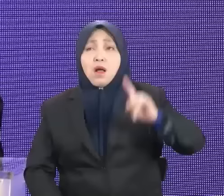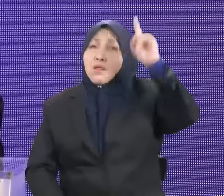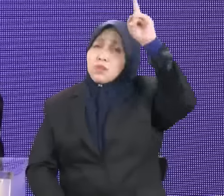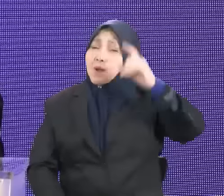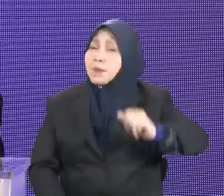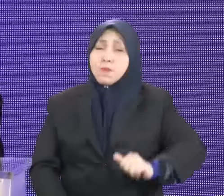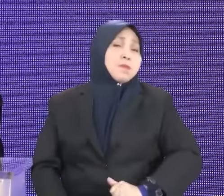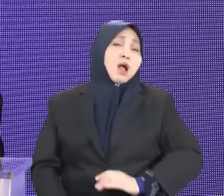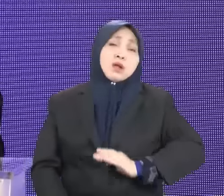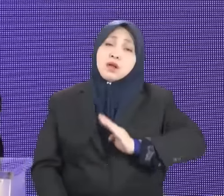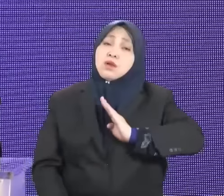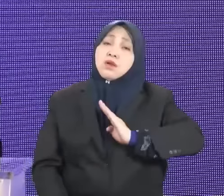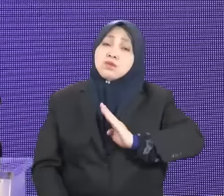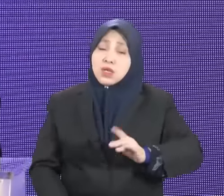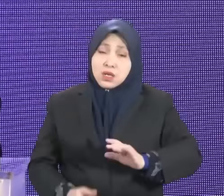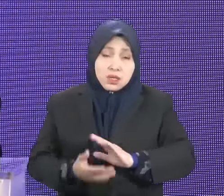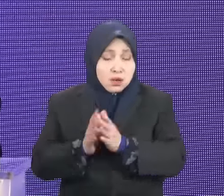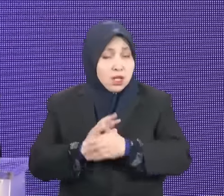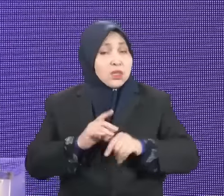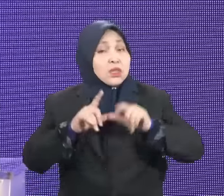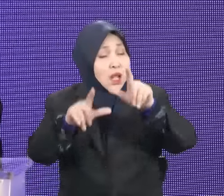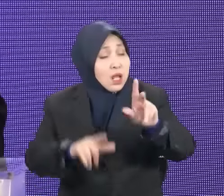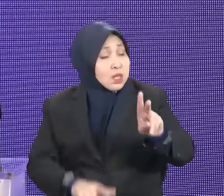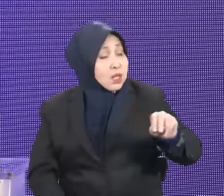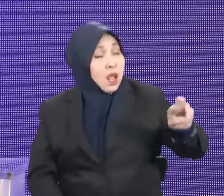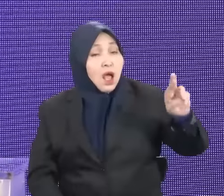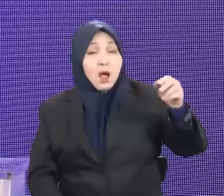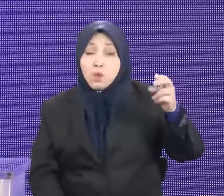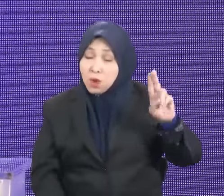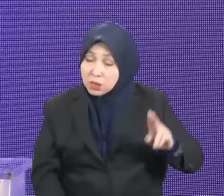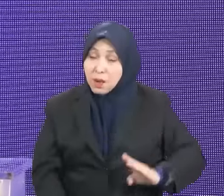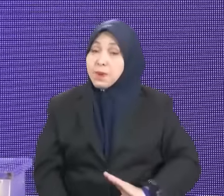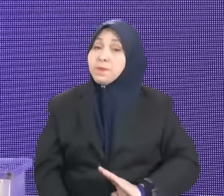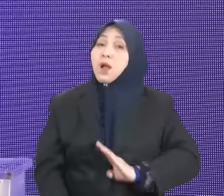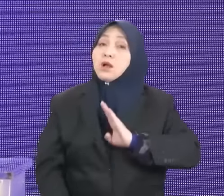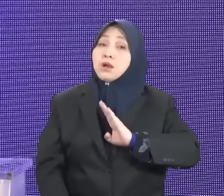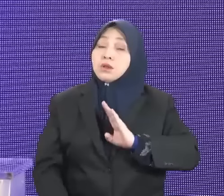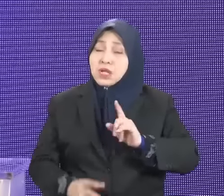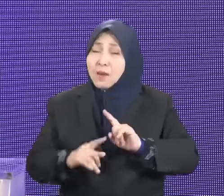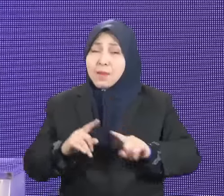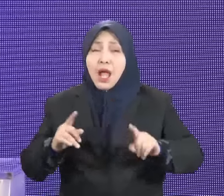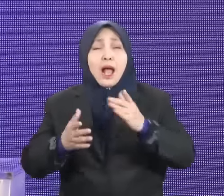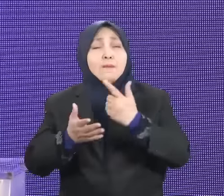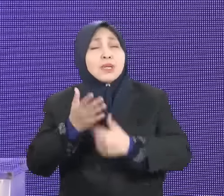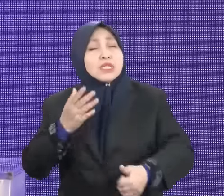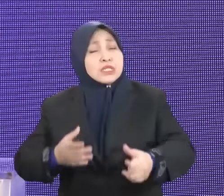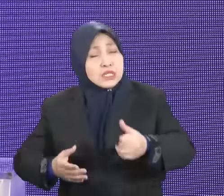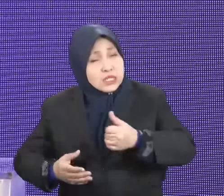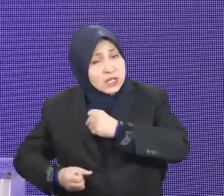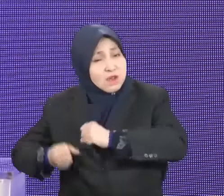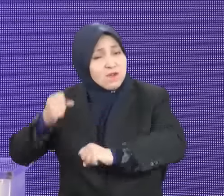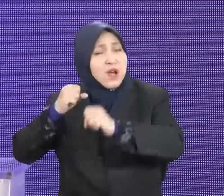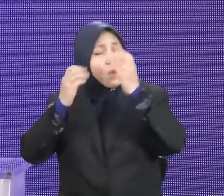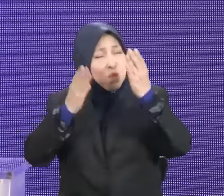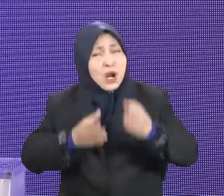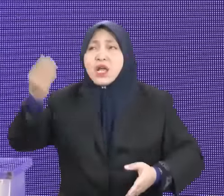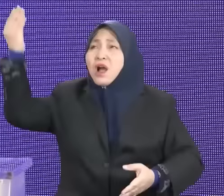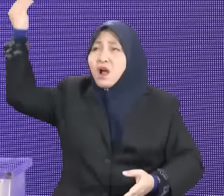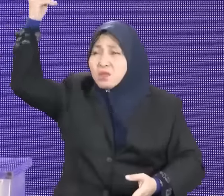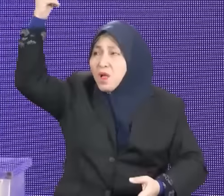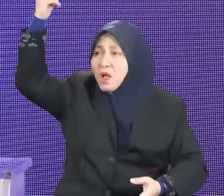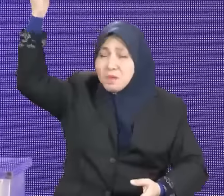meletakkan perkataan Nah di situ nahnu Allah berbangga ya Dan apakah sifat orang yang diberikan kitab yang ripu